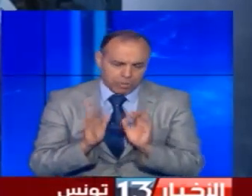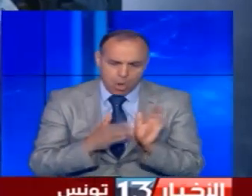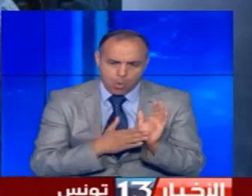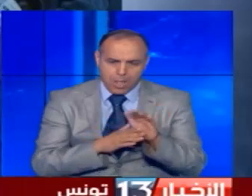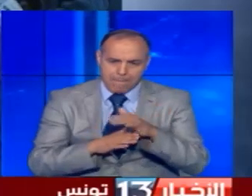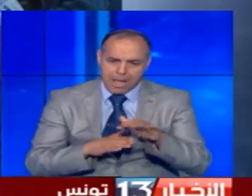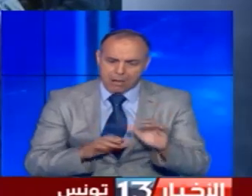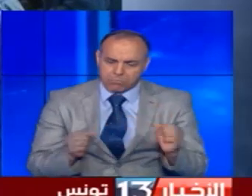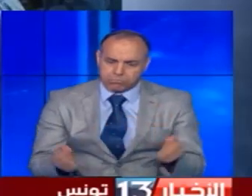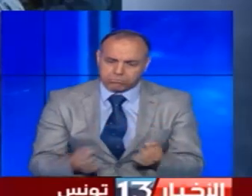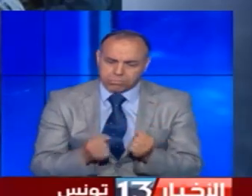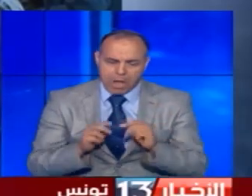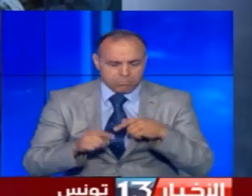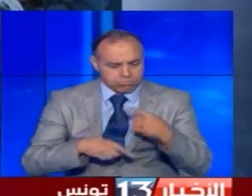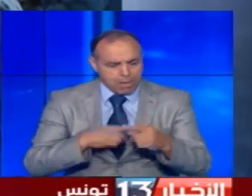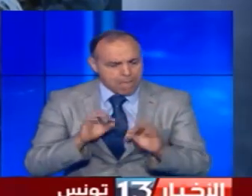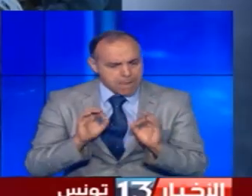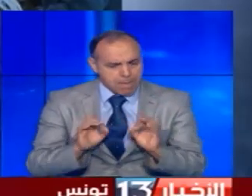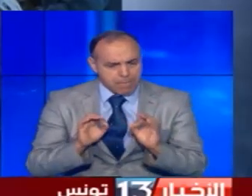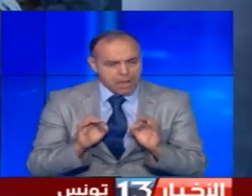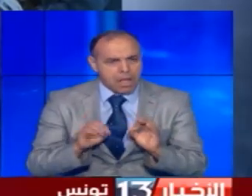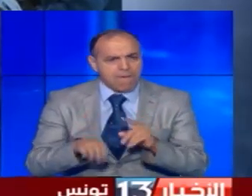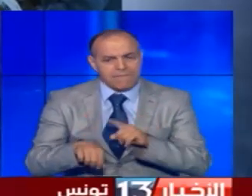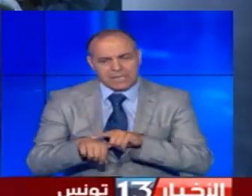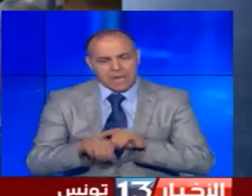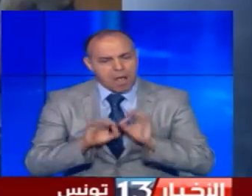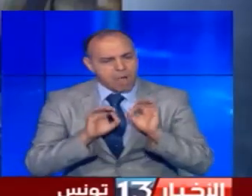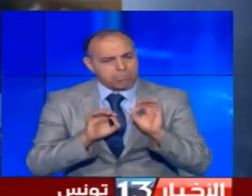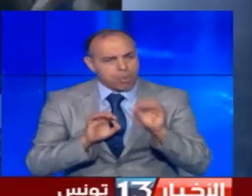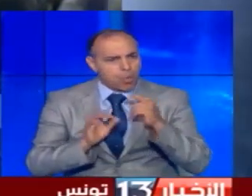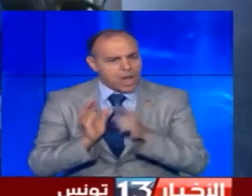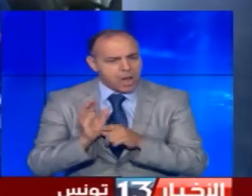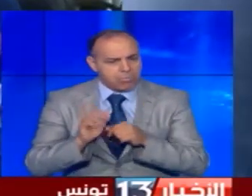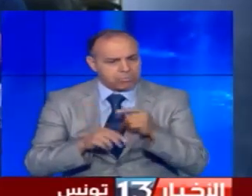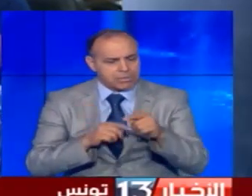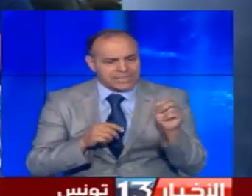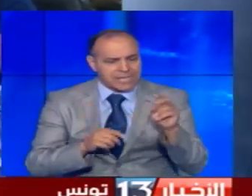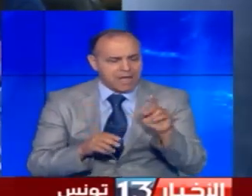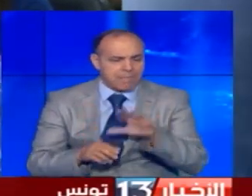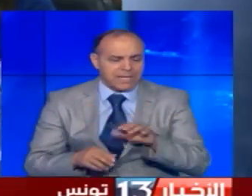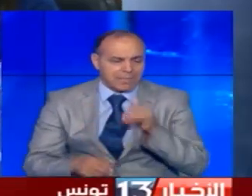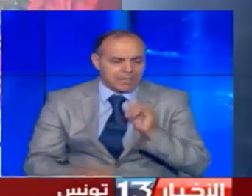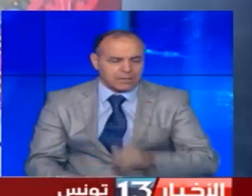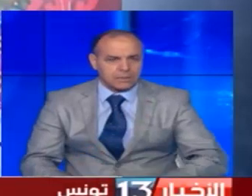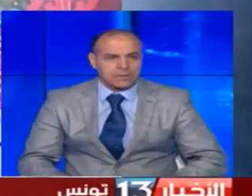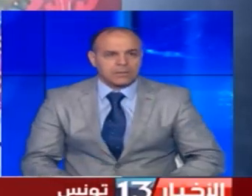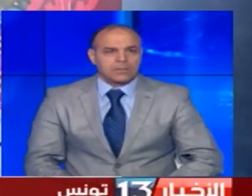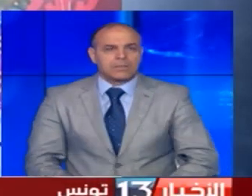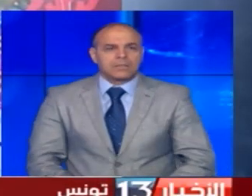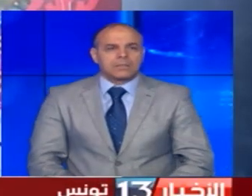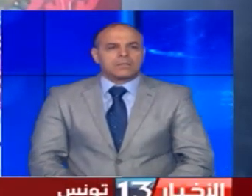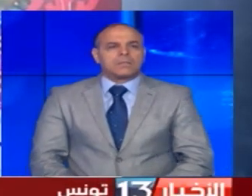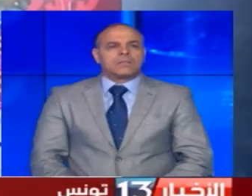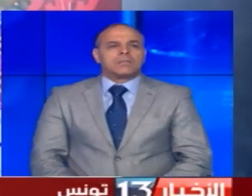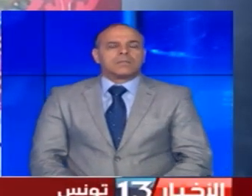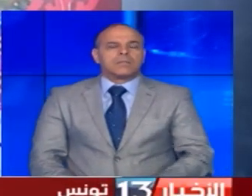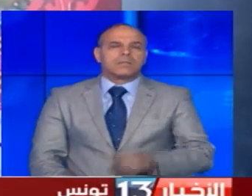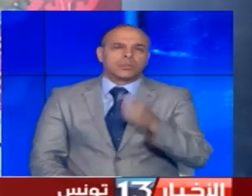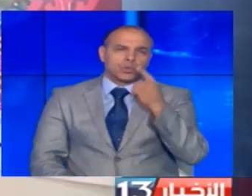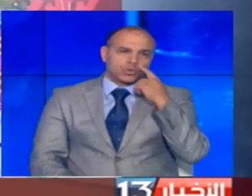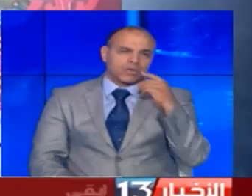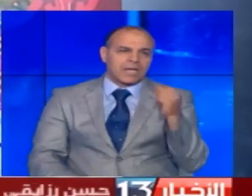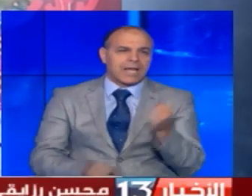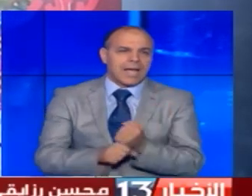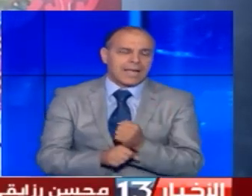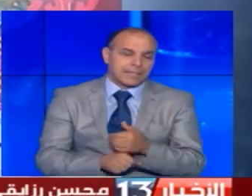البحر التنشيطيه تتواصل في نفس التاريخ لتنشيط الحركه السياحيه بالمنطقه اه شفنا مصالح اللي هو اشغال هي